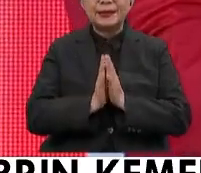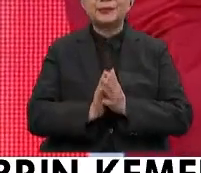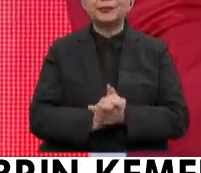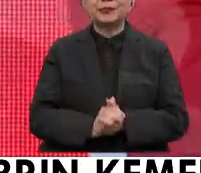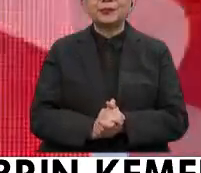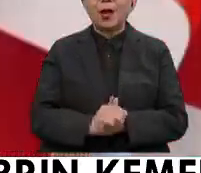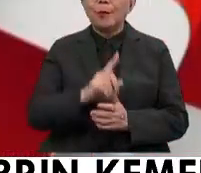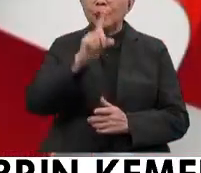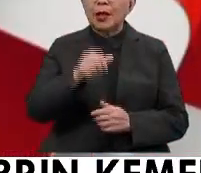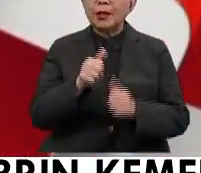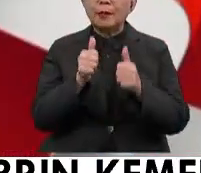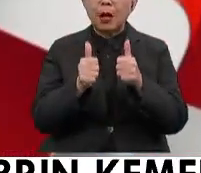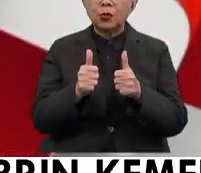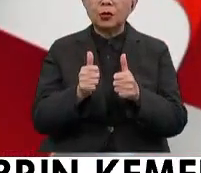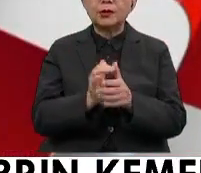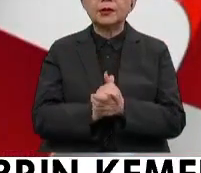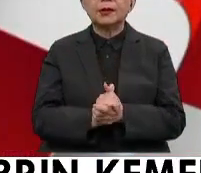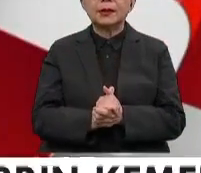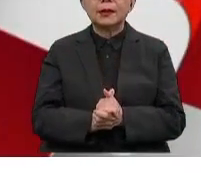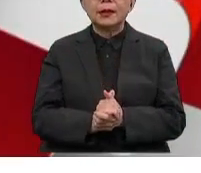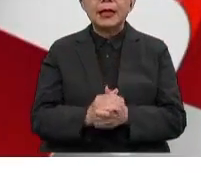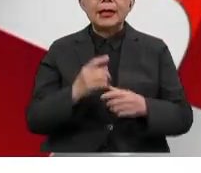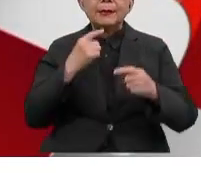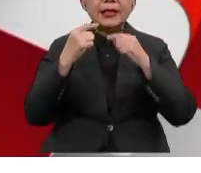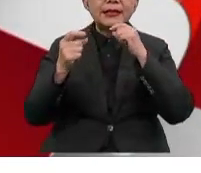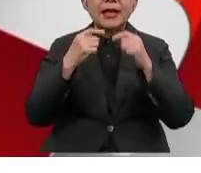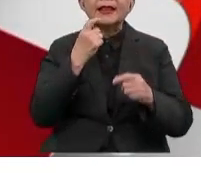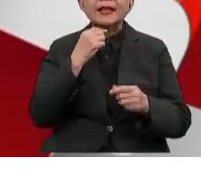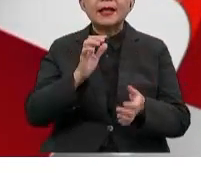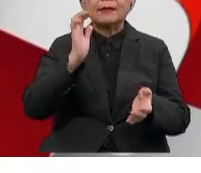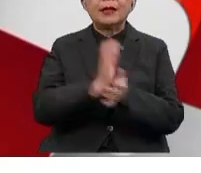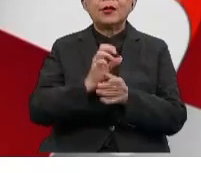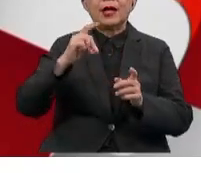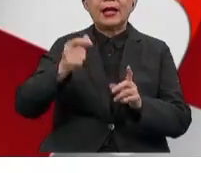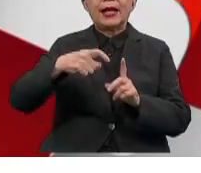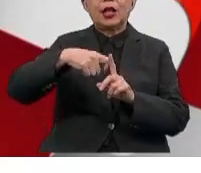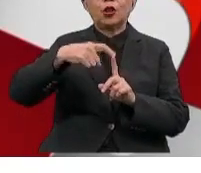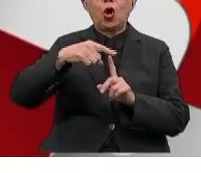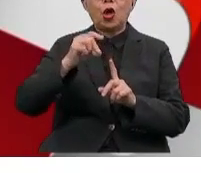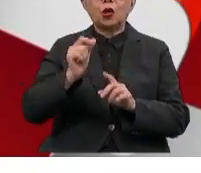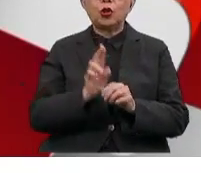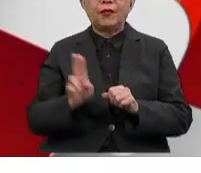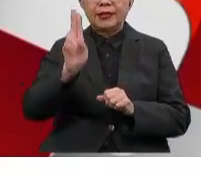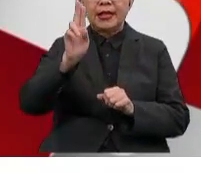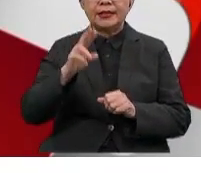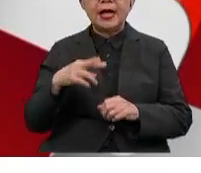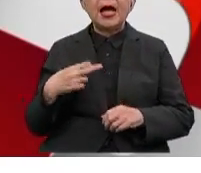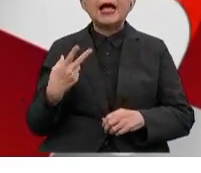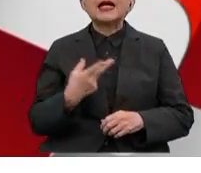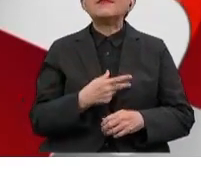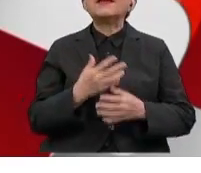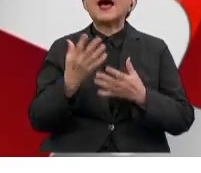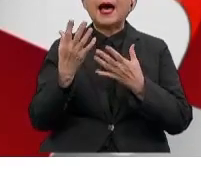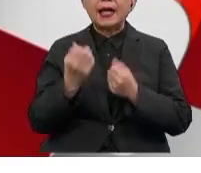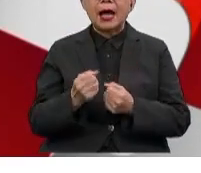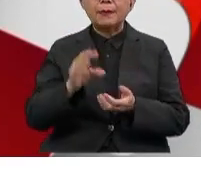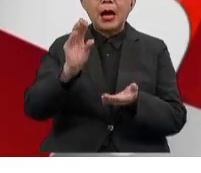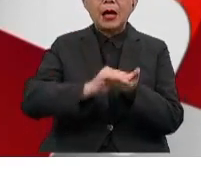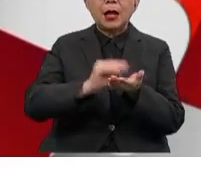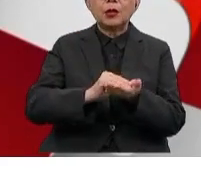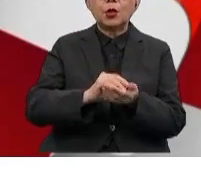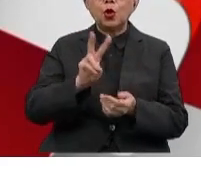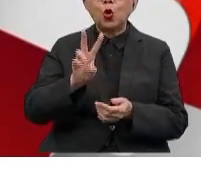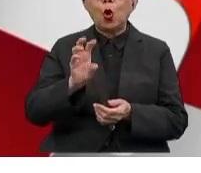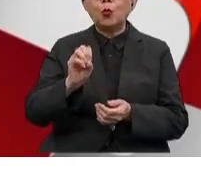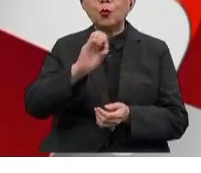luar biasa. Tentunya berbicara sebagai mantan rektor, tentunya kami mengharapkan anggaran